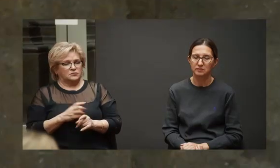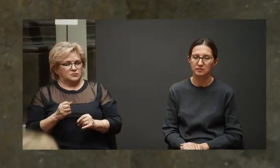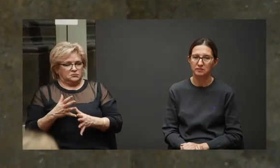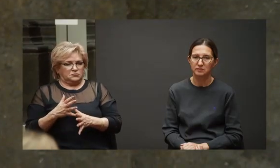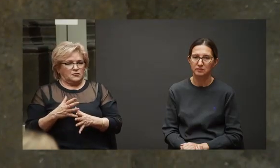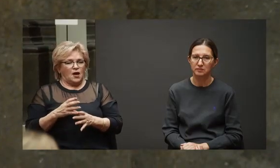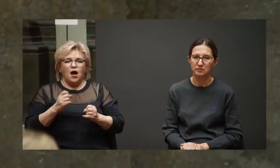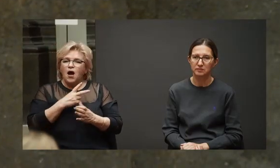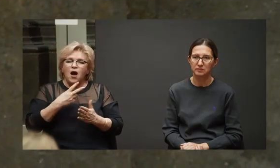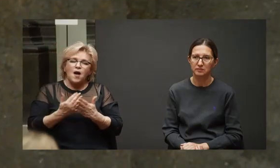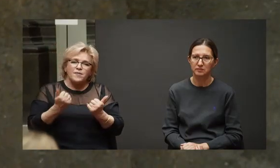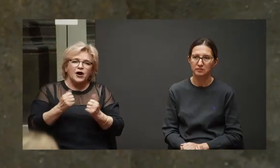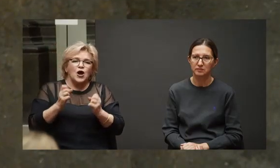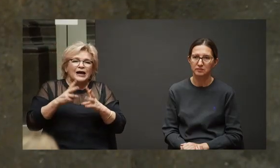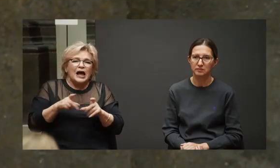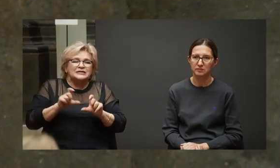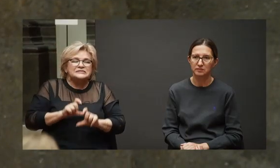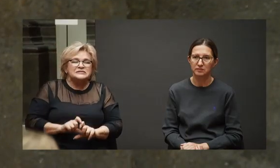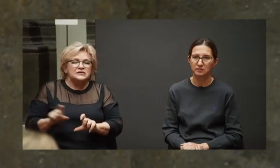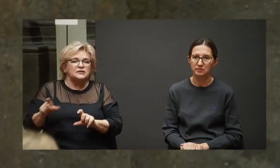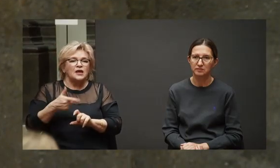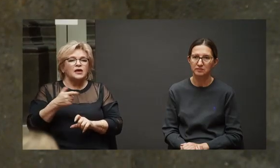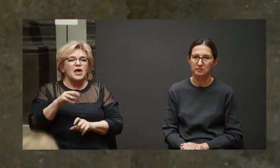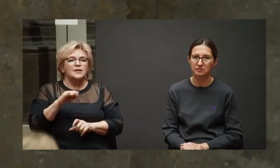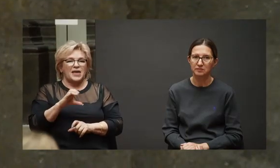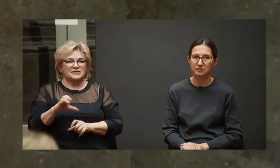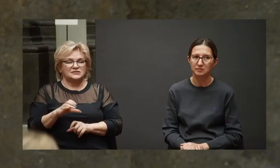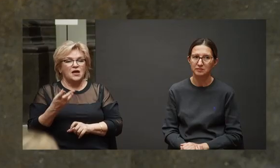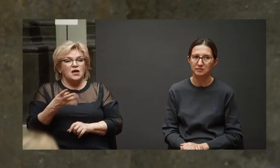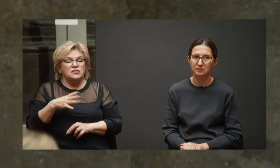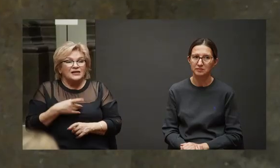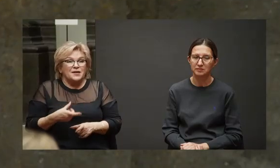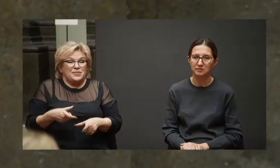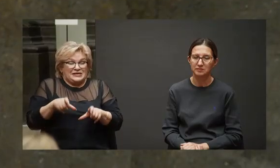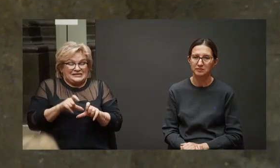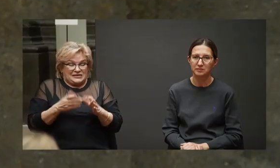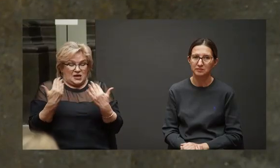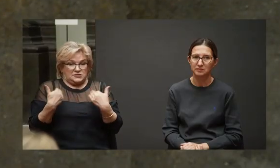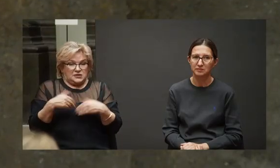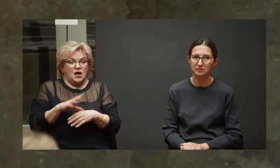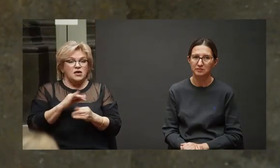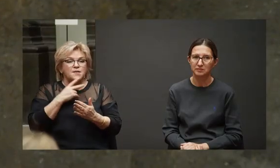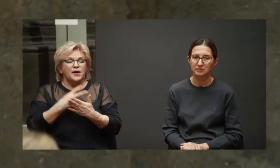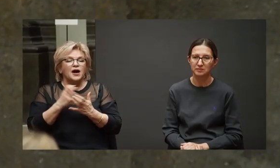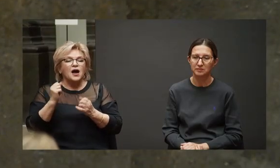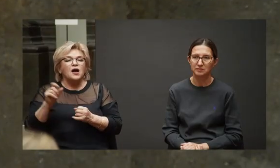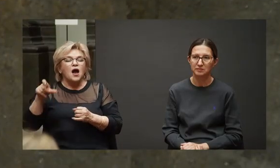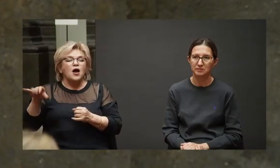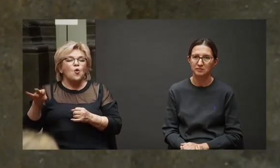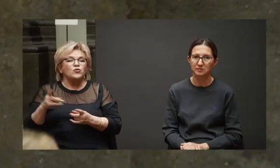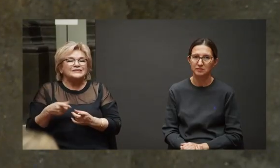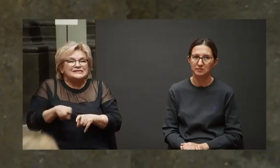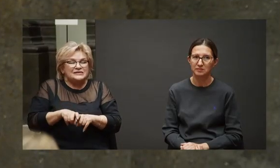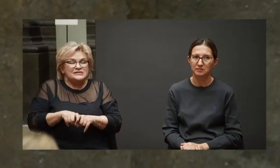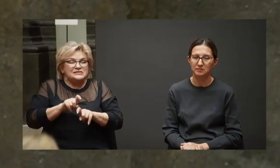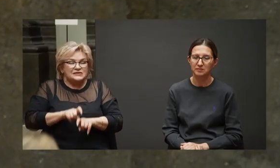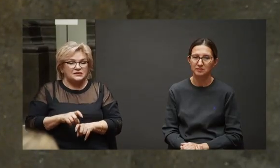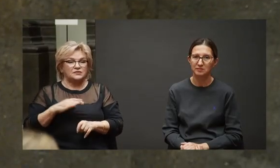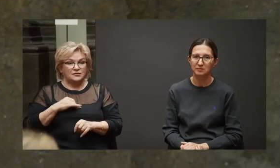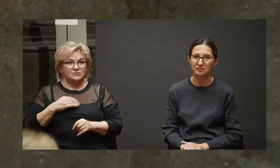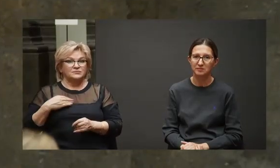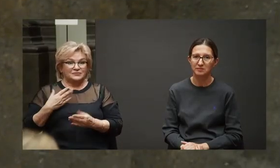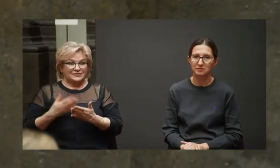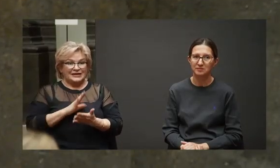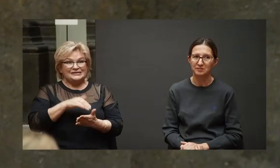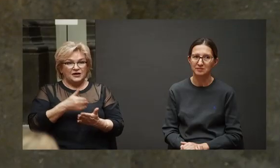встрепенулся и говорит, а покажите мне, как сидит Гермес. То есть вот надо было сесть в эту, как бы, и показать, как он сидит. Вот с тех пор я всегда прихожу,